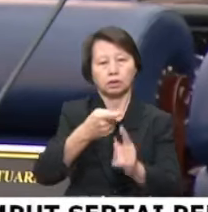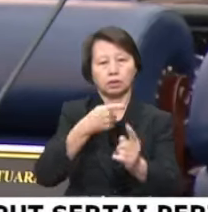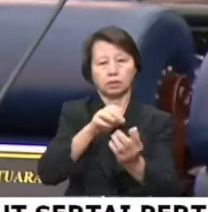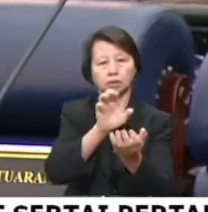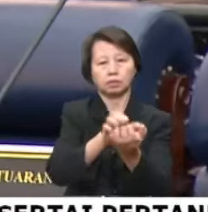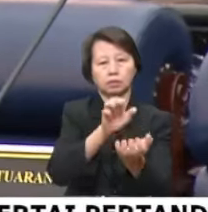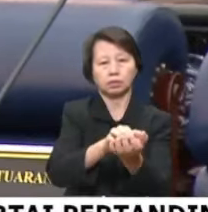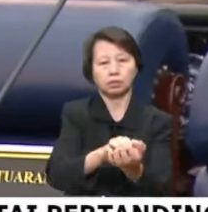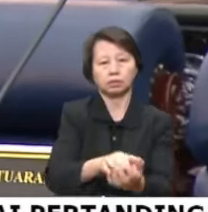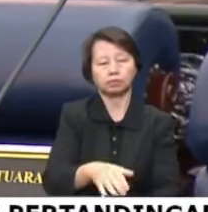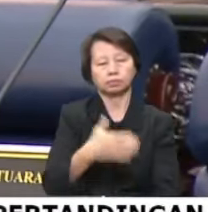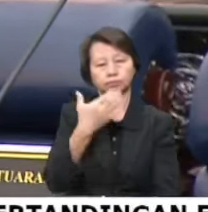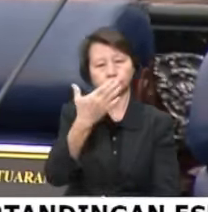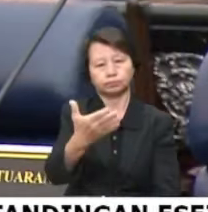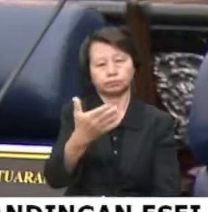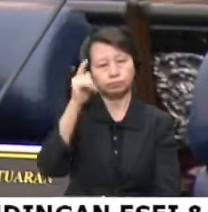pertama.